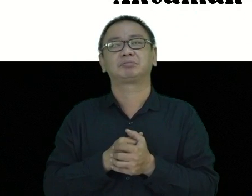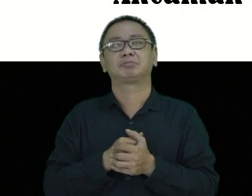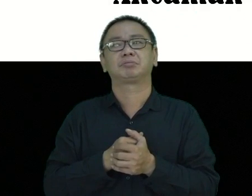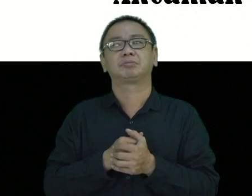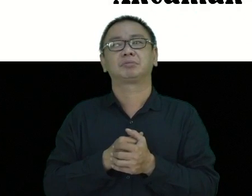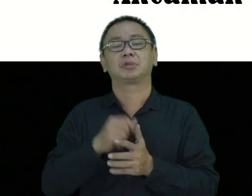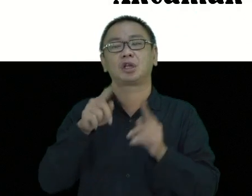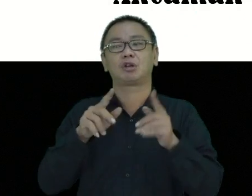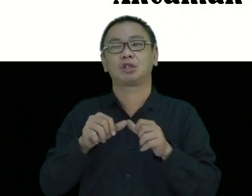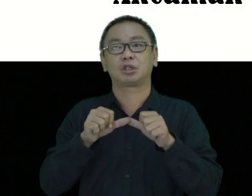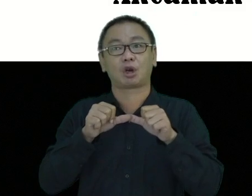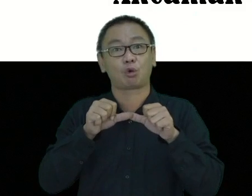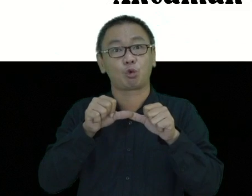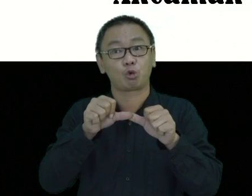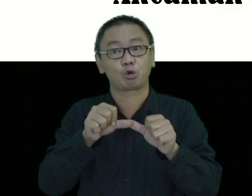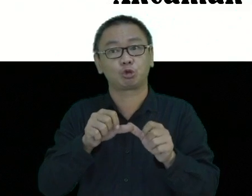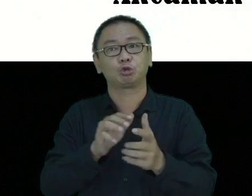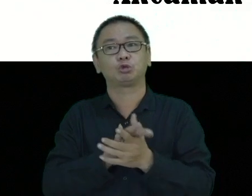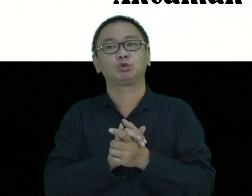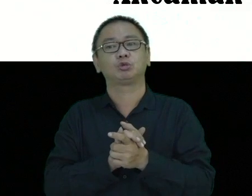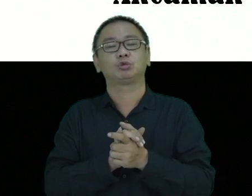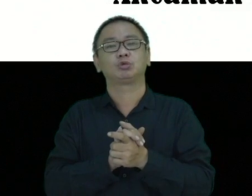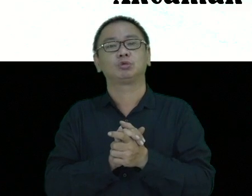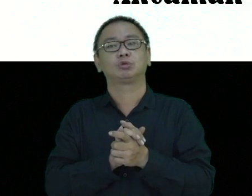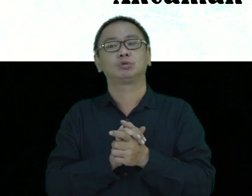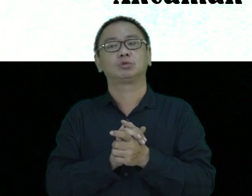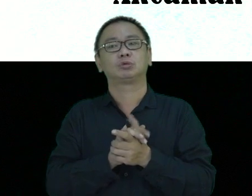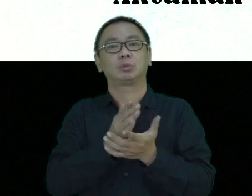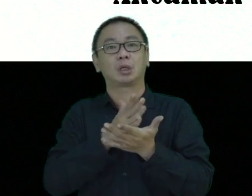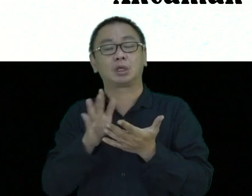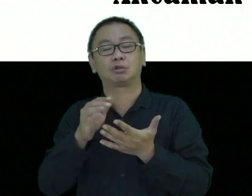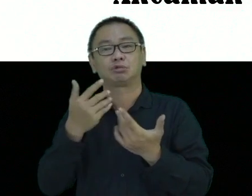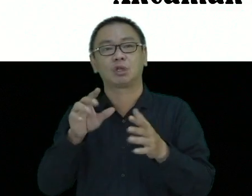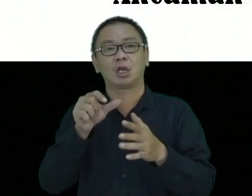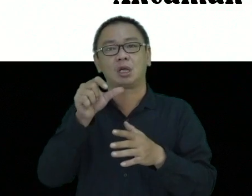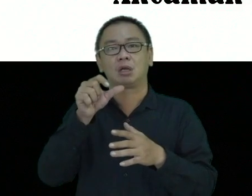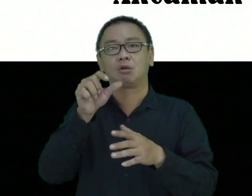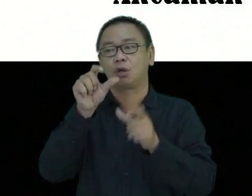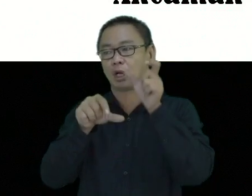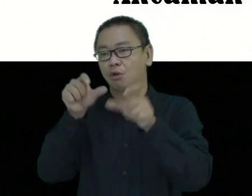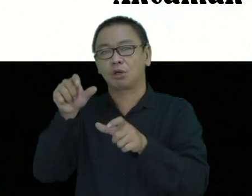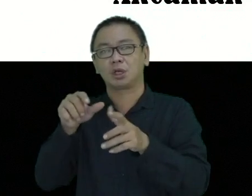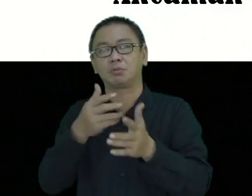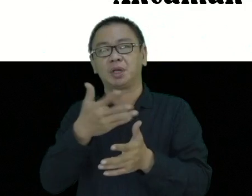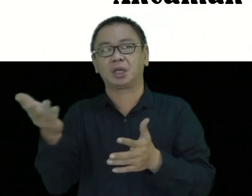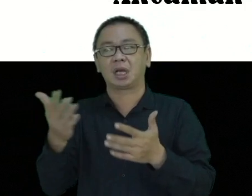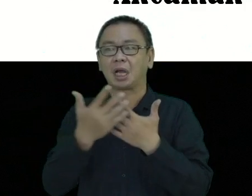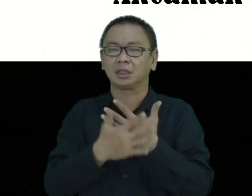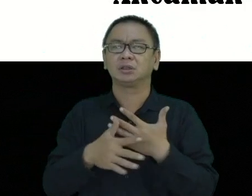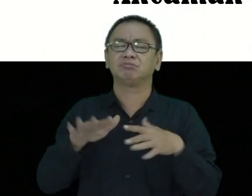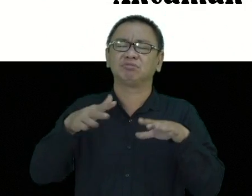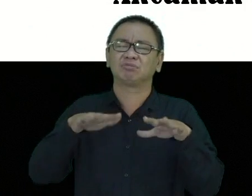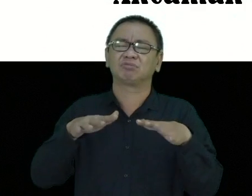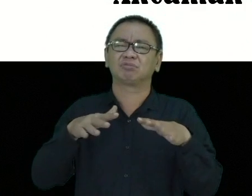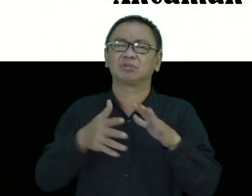Kalau ini terus terjadi juga, sebagian sudah kehilangan orang-orang yang mereka kasihi, yang mungkin juga